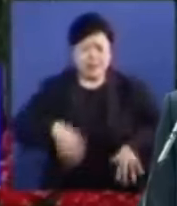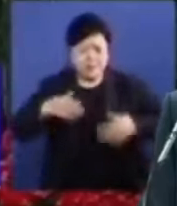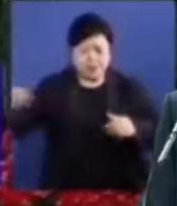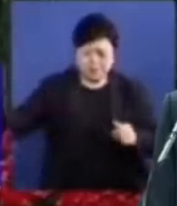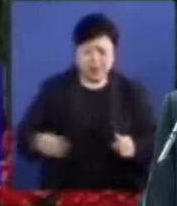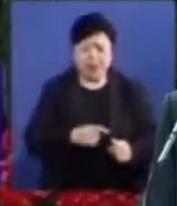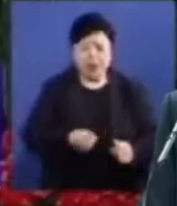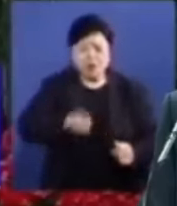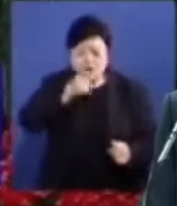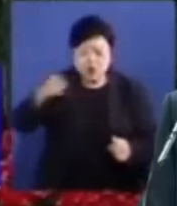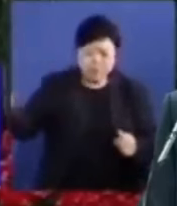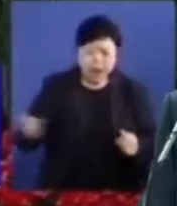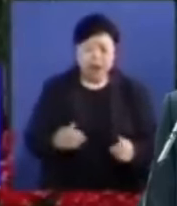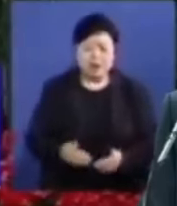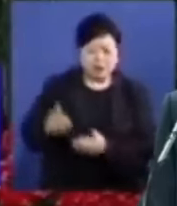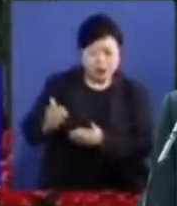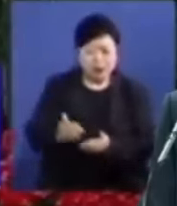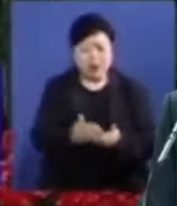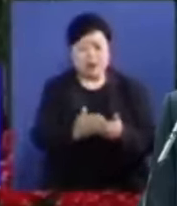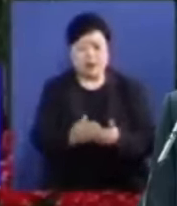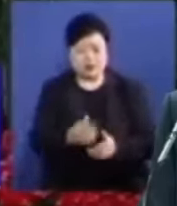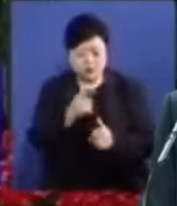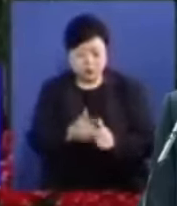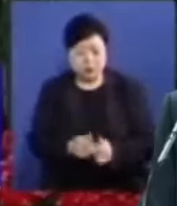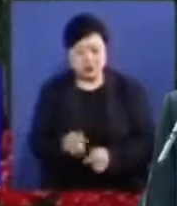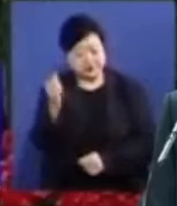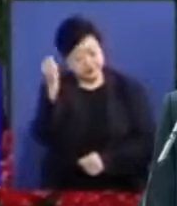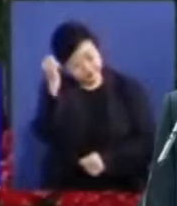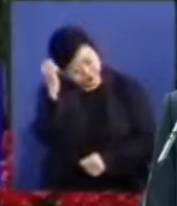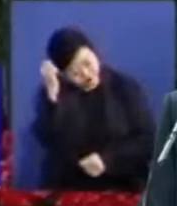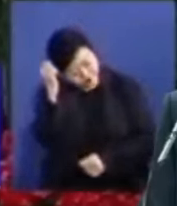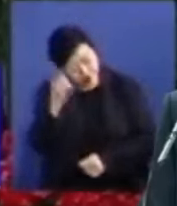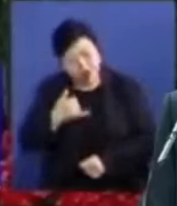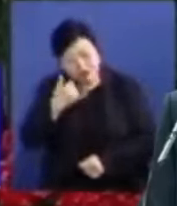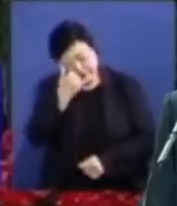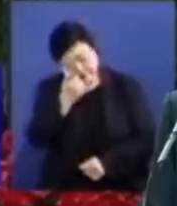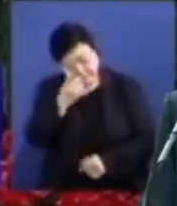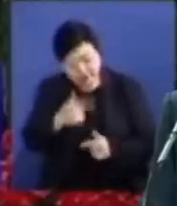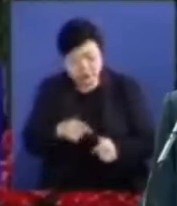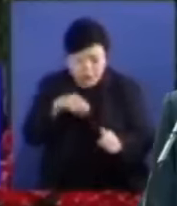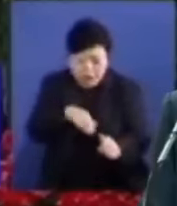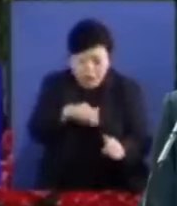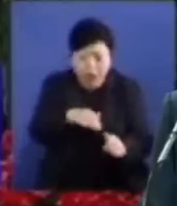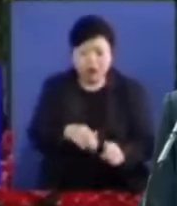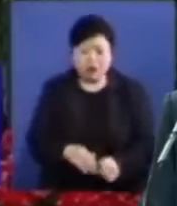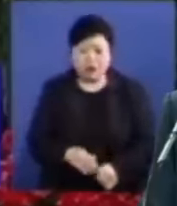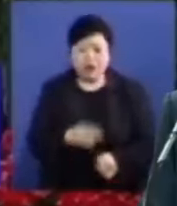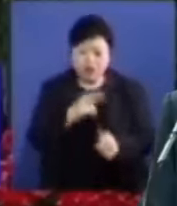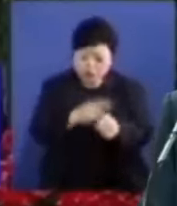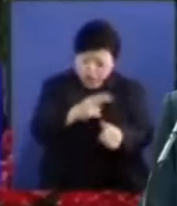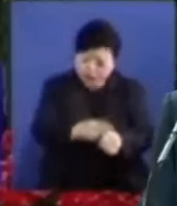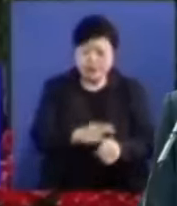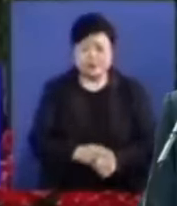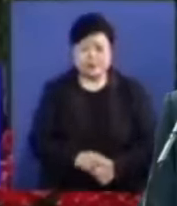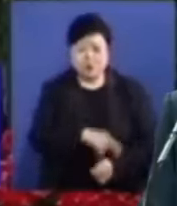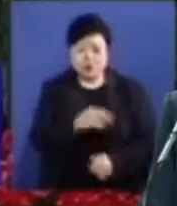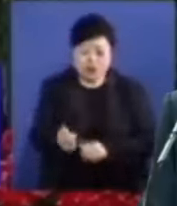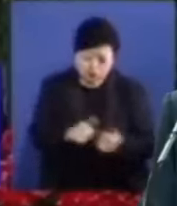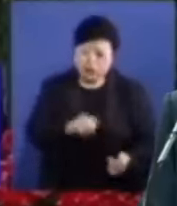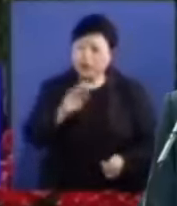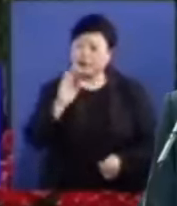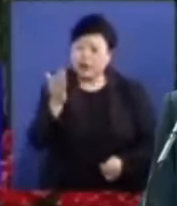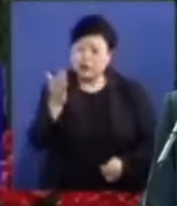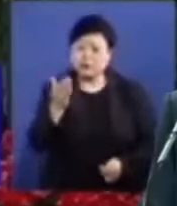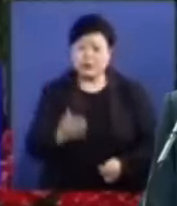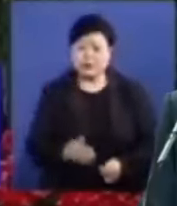가득하게 되었더라. 예수께서는 고물에서 베개를 베고 주무시더니 제자들이 깨우며 이르되 선생님이여 우리가 죽게 된